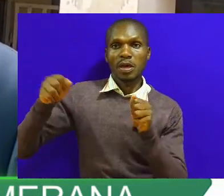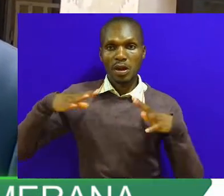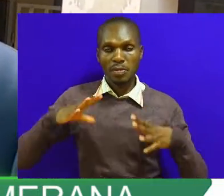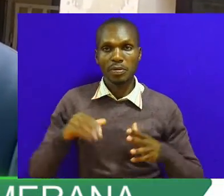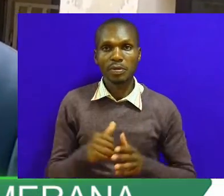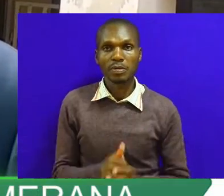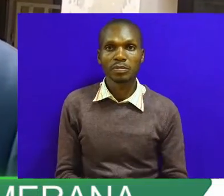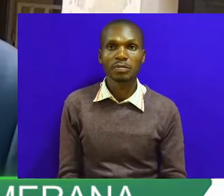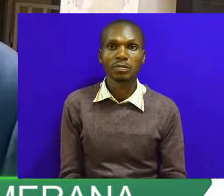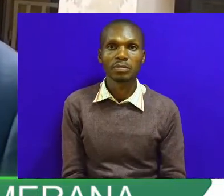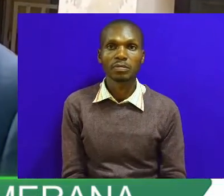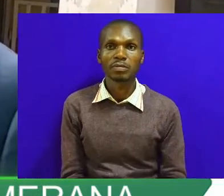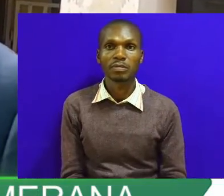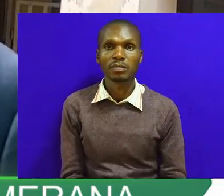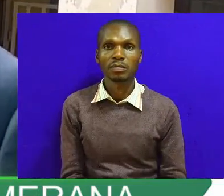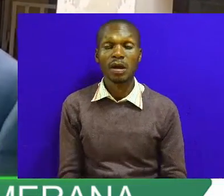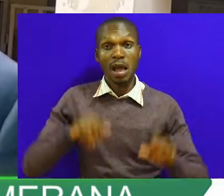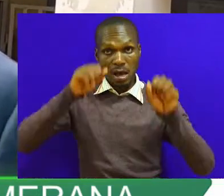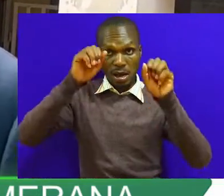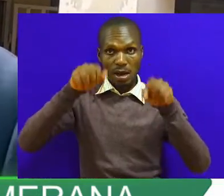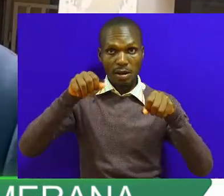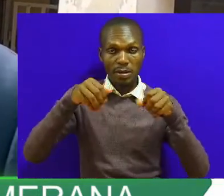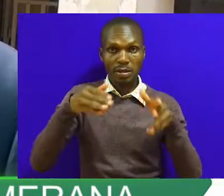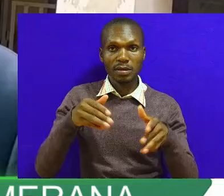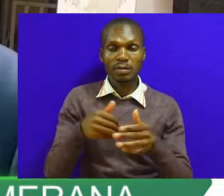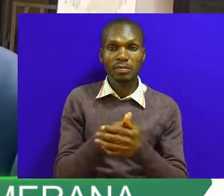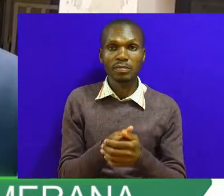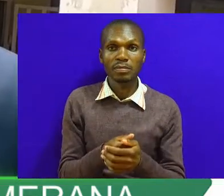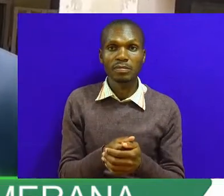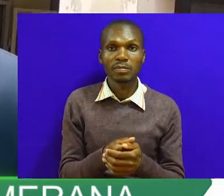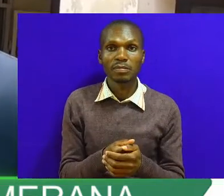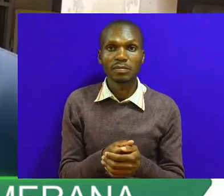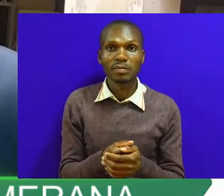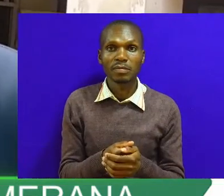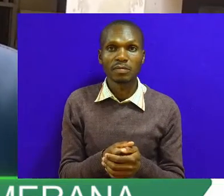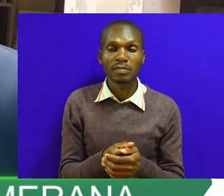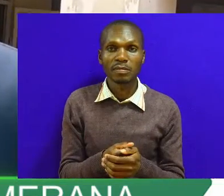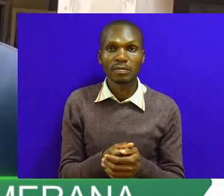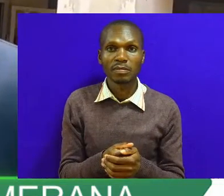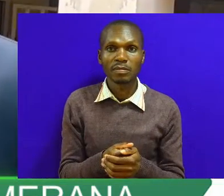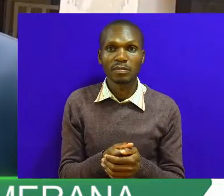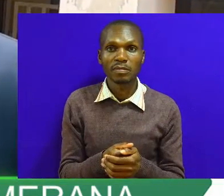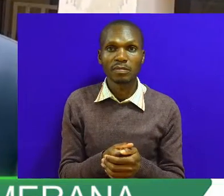na Uyuwa na nere ndi mnatika tochiri ya soto mwereende. Uwe spina wa anava